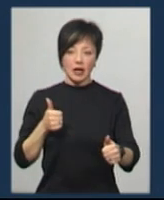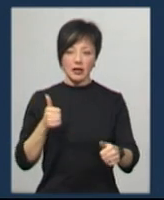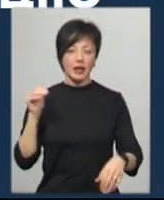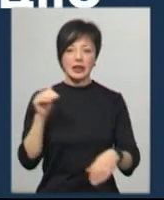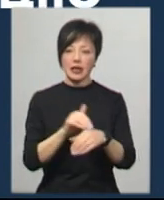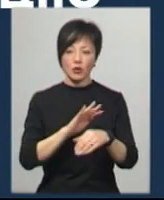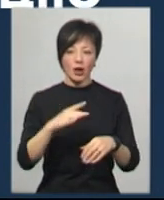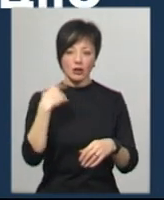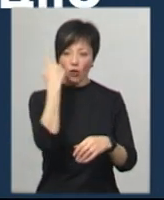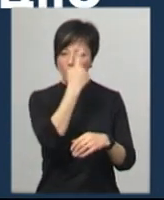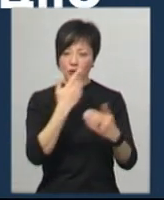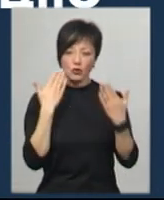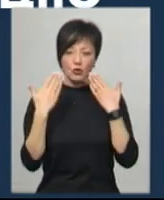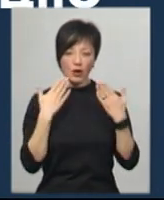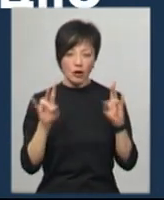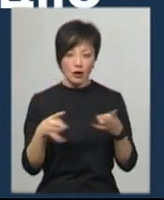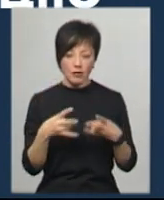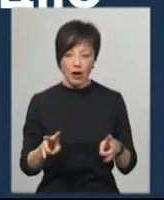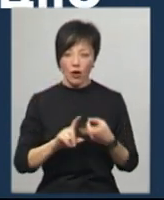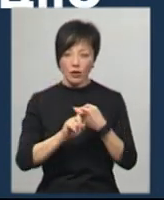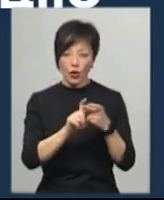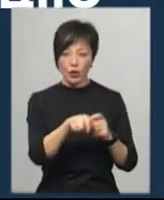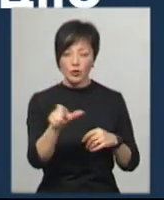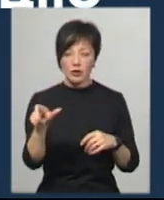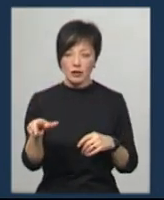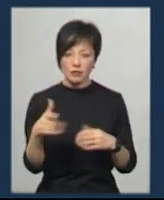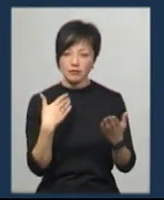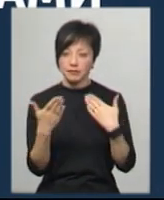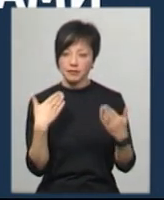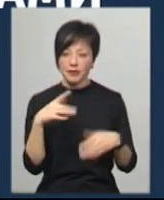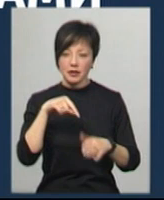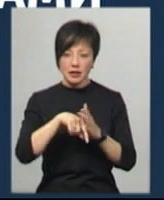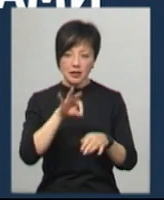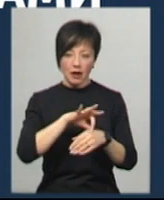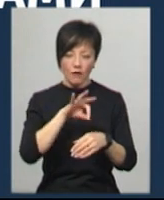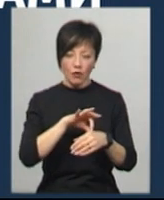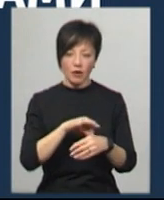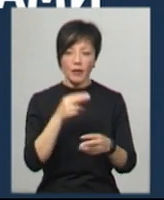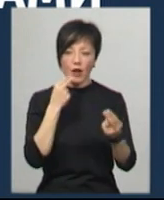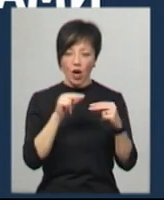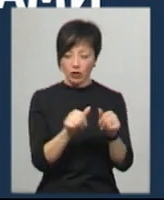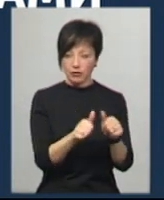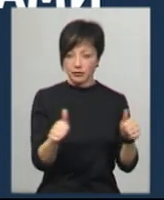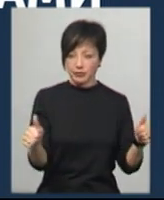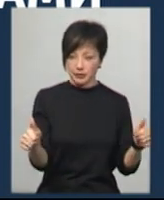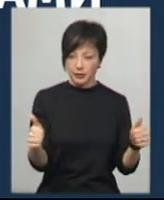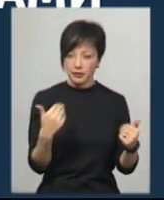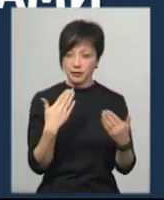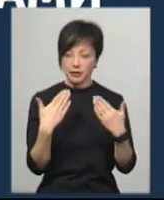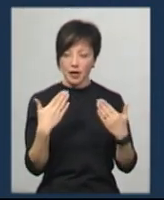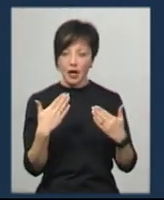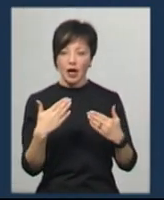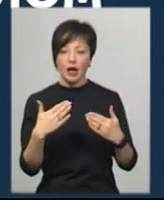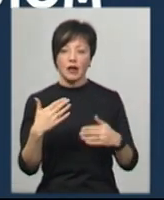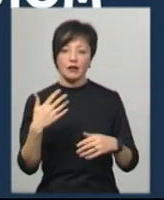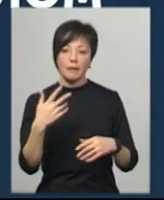торкатися обличчя руками. Не слід контактувати з людьми, котрі мають симптоми захворювання. Оптимальна дистанція до співрозмовника має